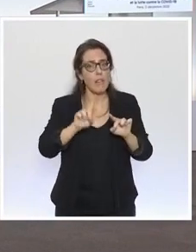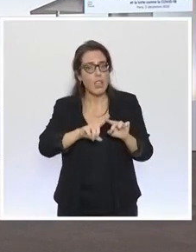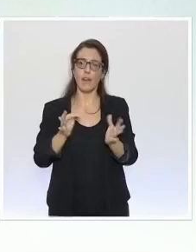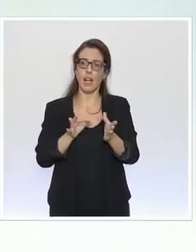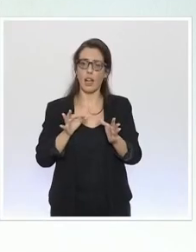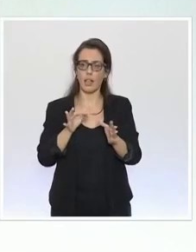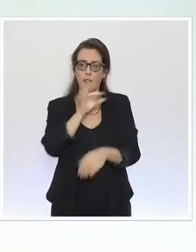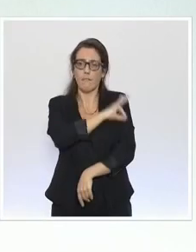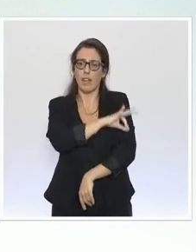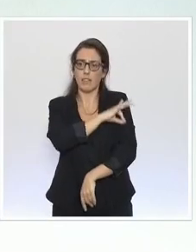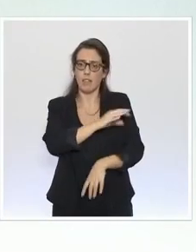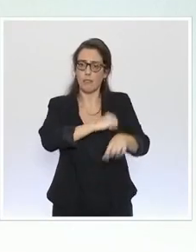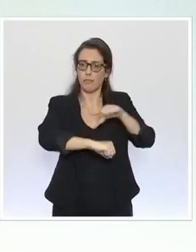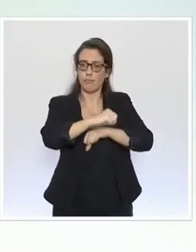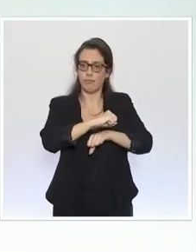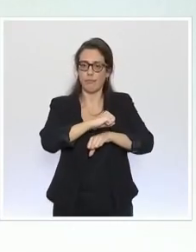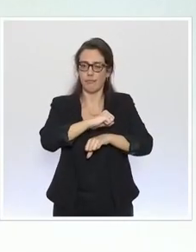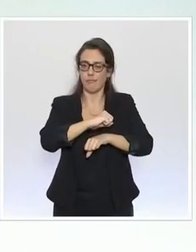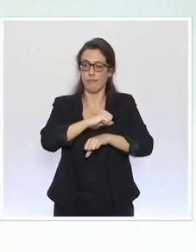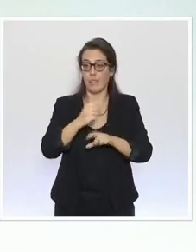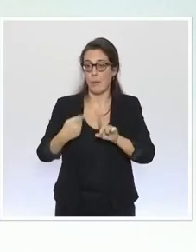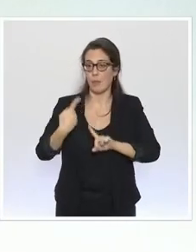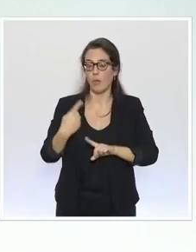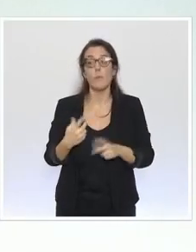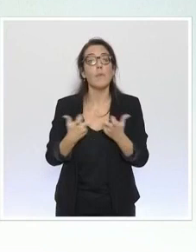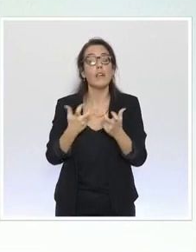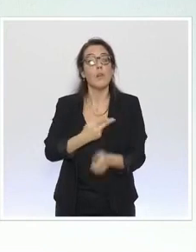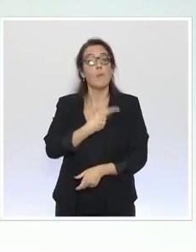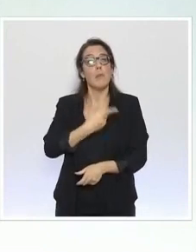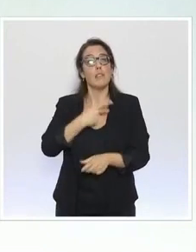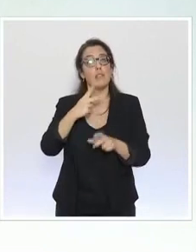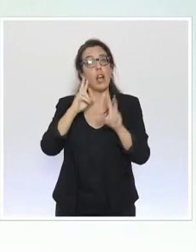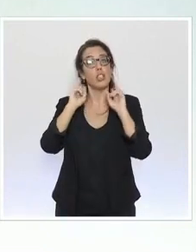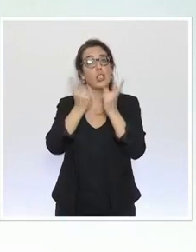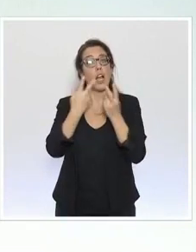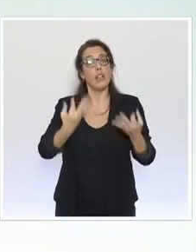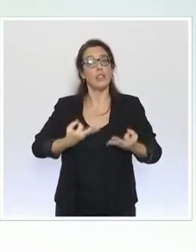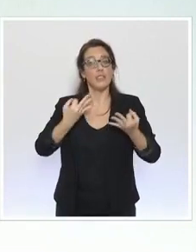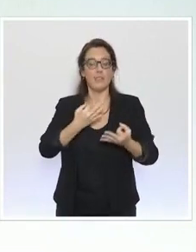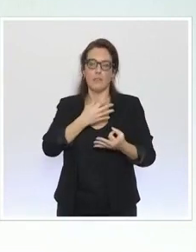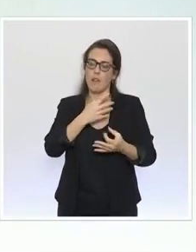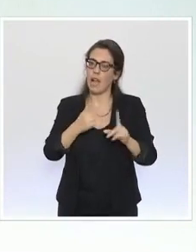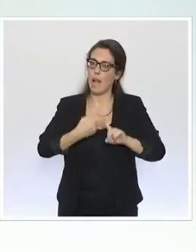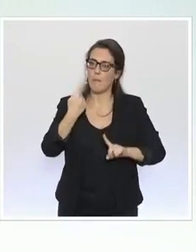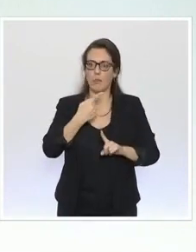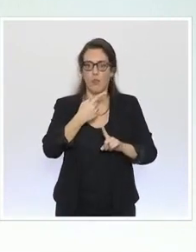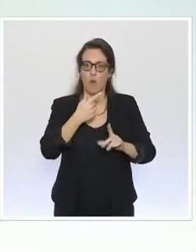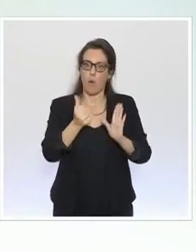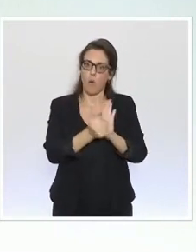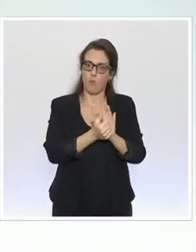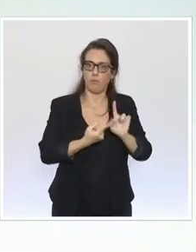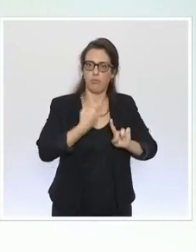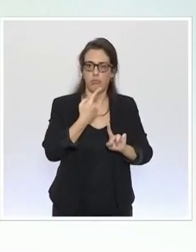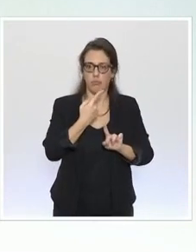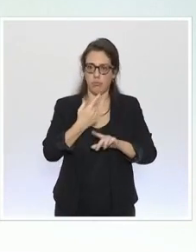essentiel. Il est souhaitable que le médecin généraliste soit au cœur du dispositif, et en particulier le médecin traitant.